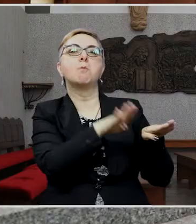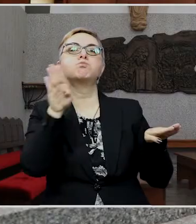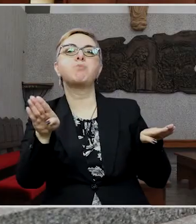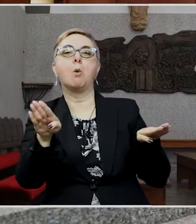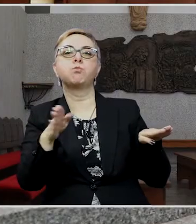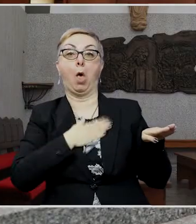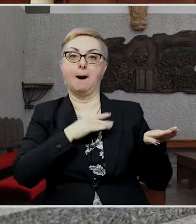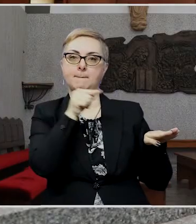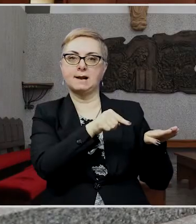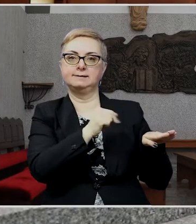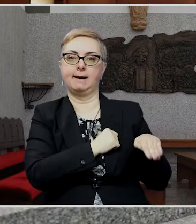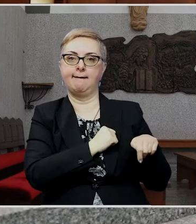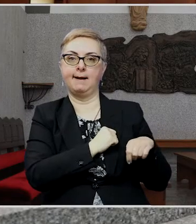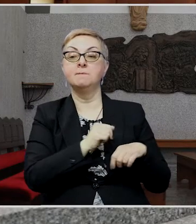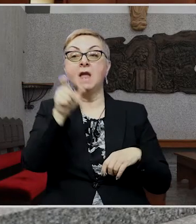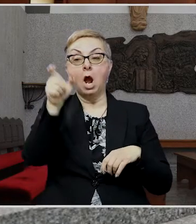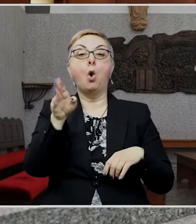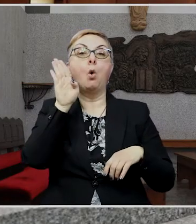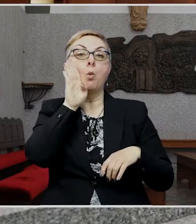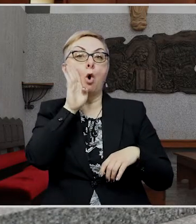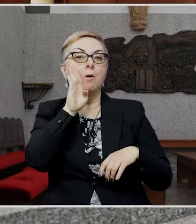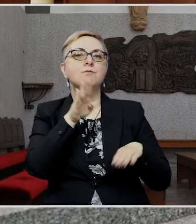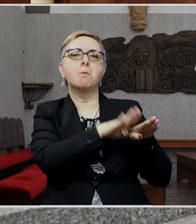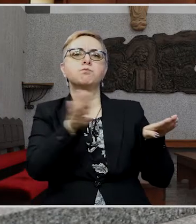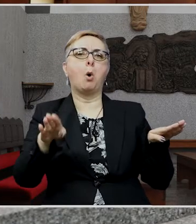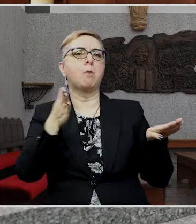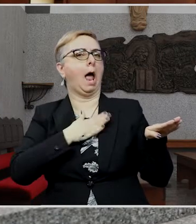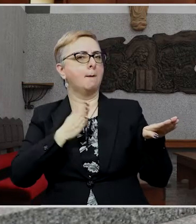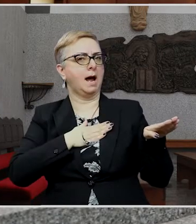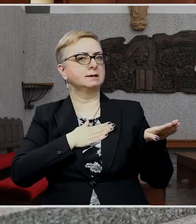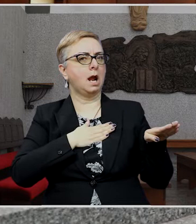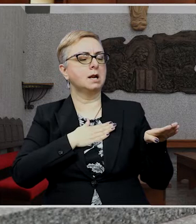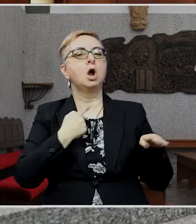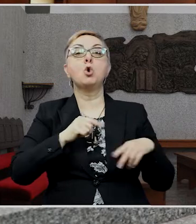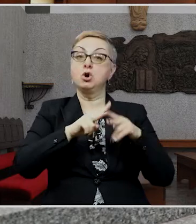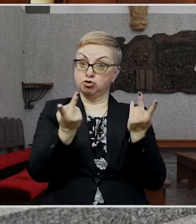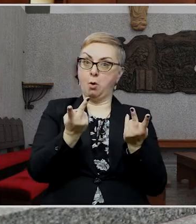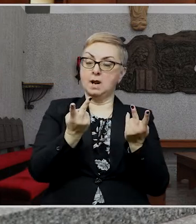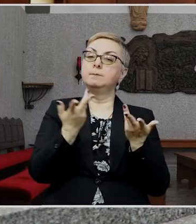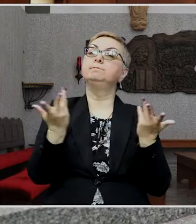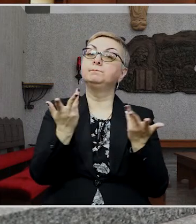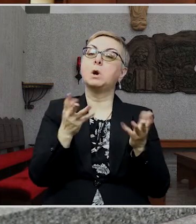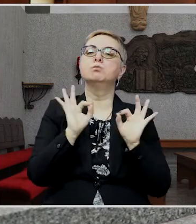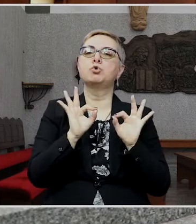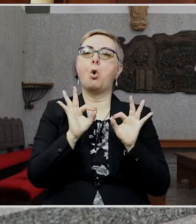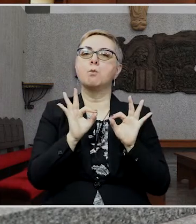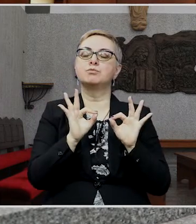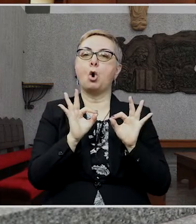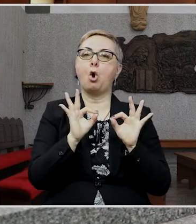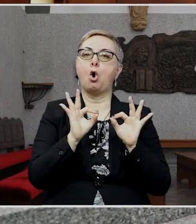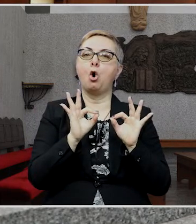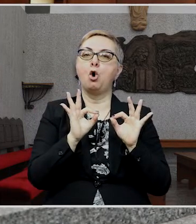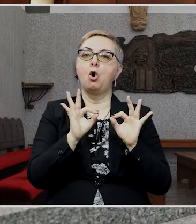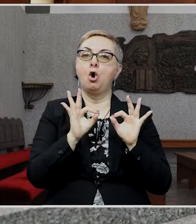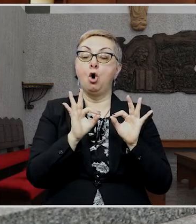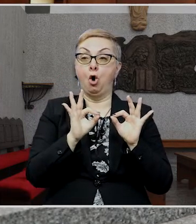mosè e uomo del popolo così scopriamo il modo più proprio